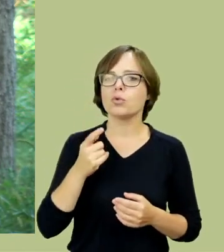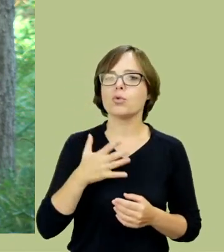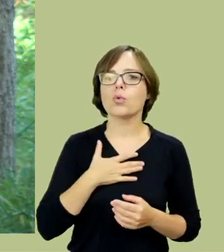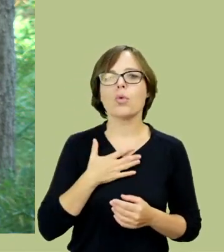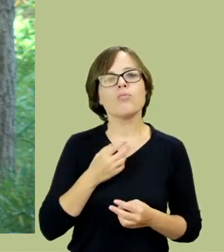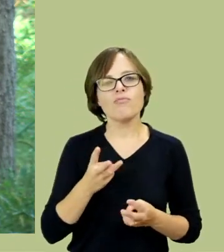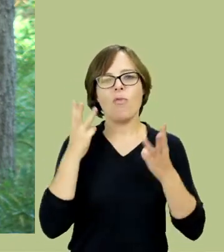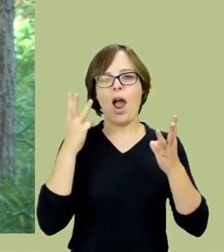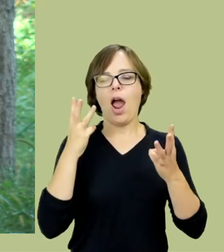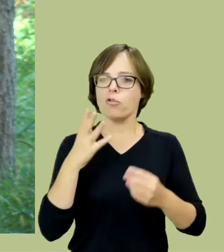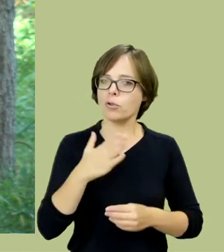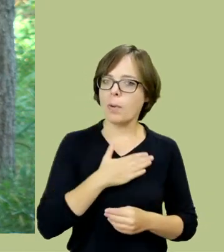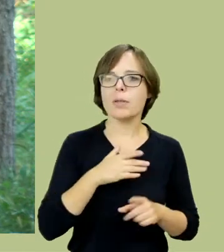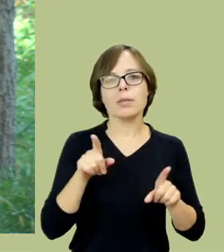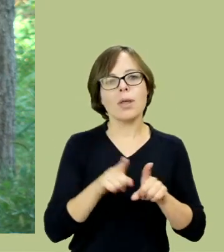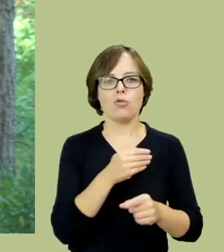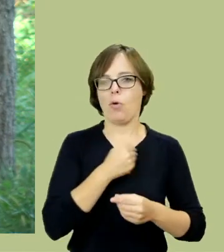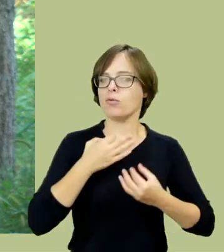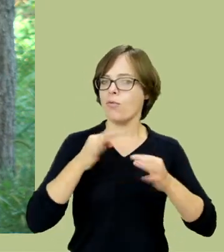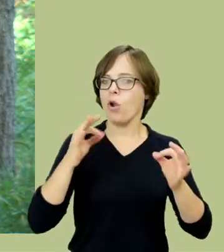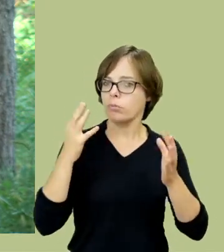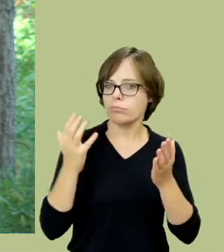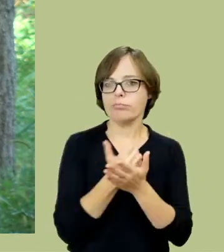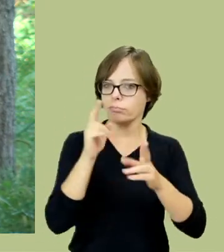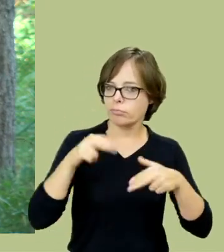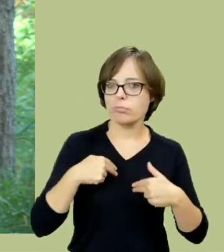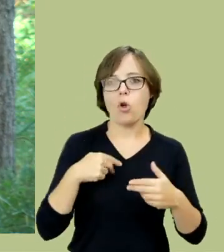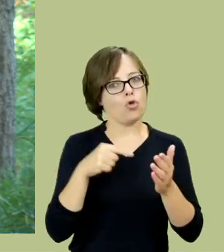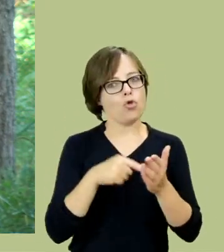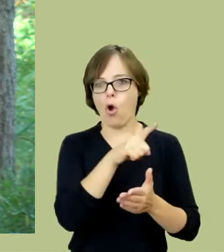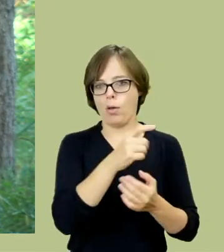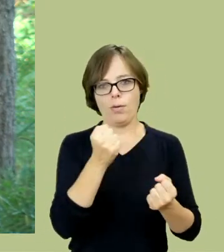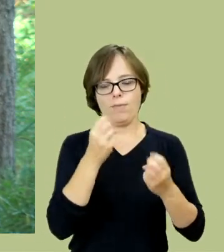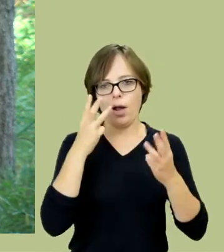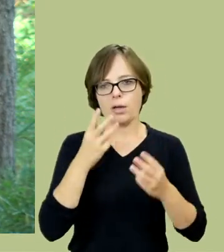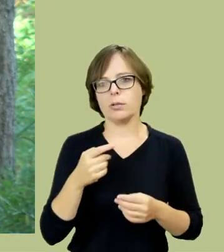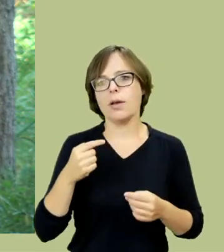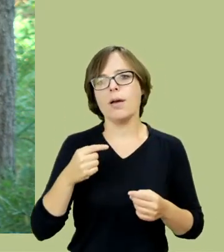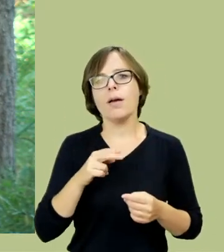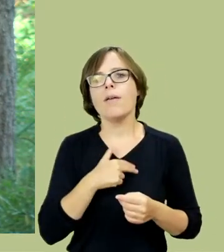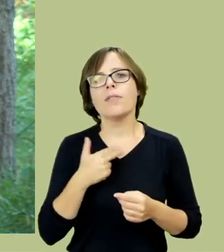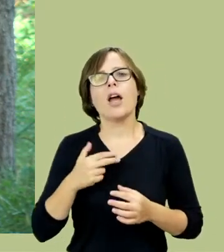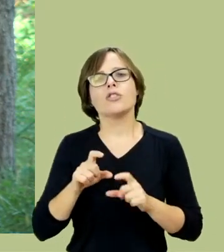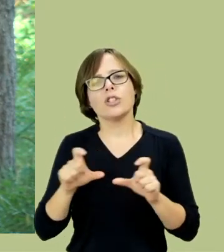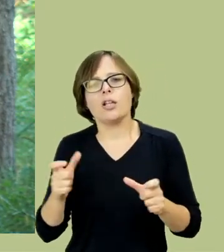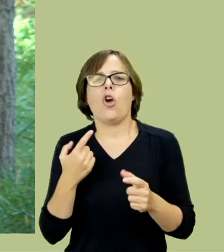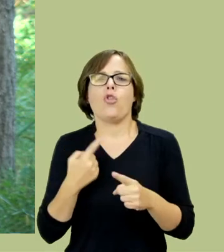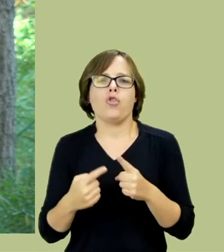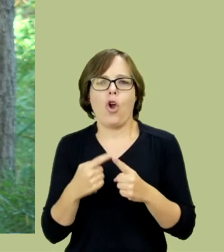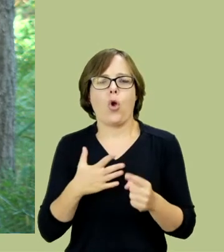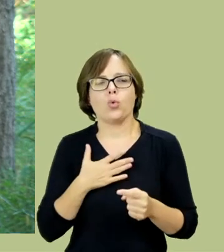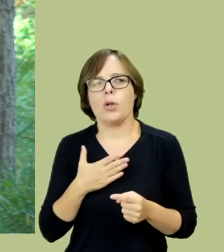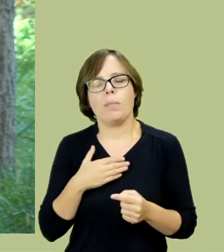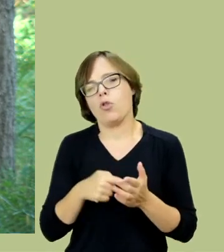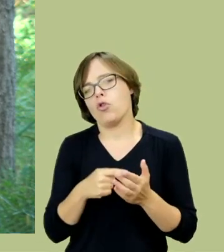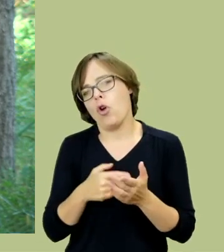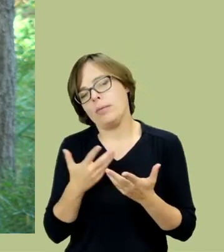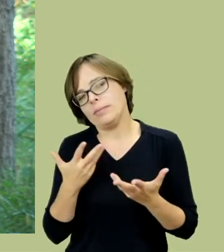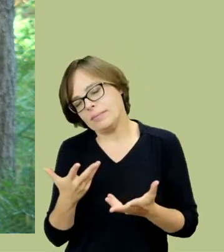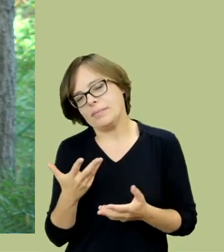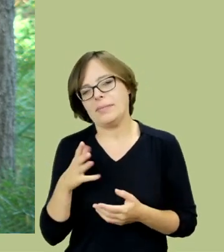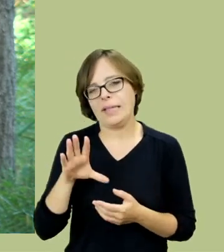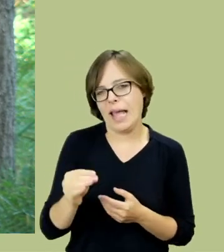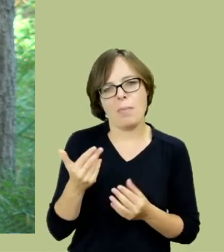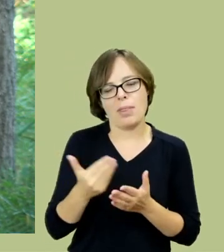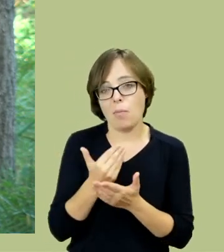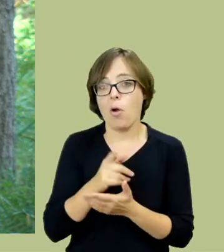odzyskanie niepodległości. Jakkolwiek brzmi to patetycznie, czasami w naszych czasach niemodnie, to kiedy śledzi się